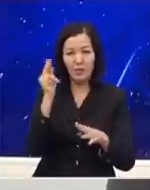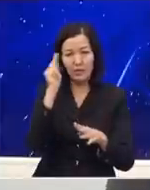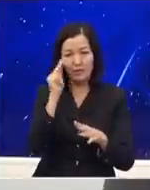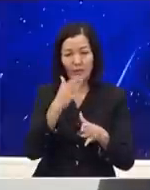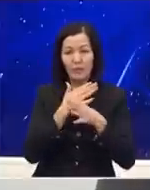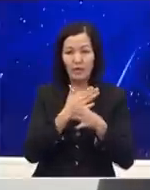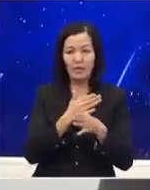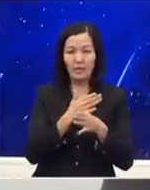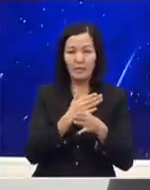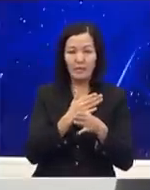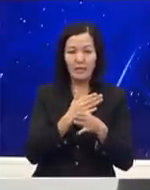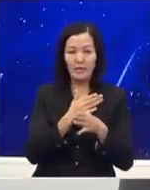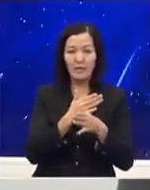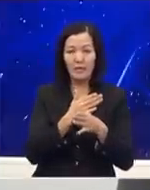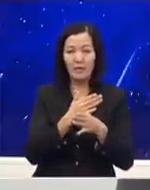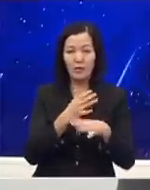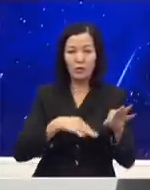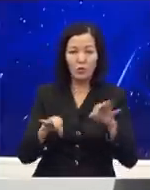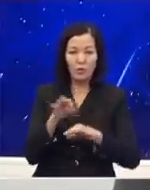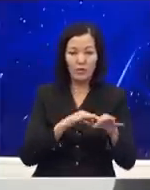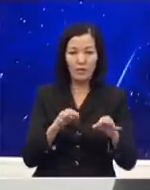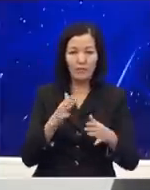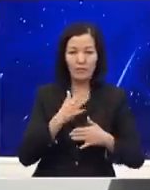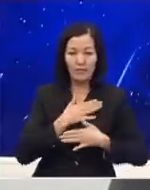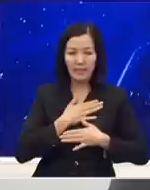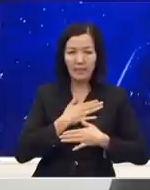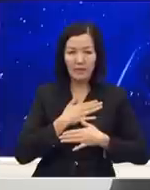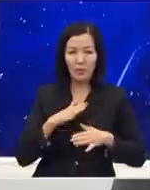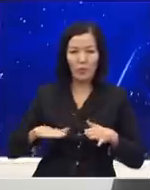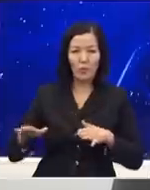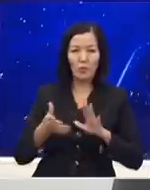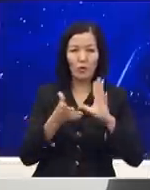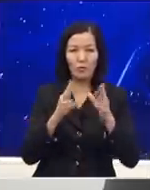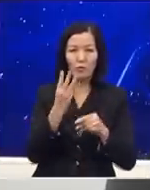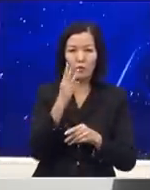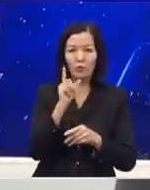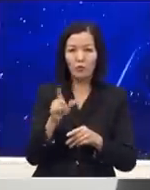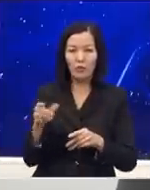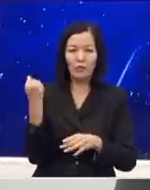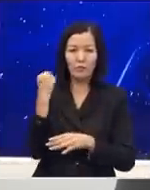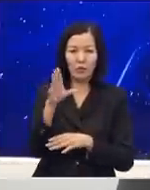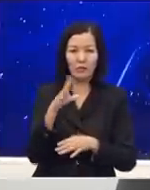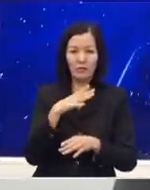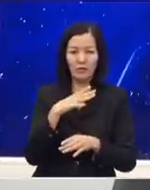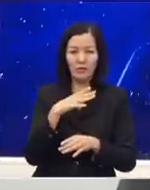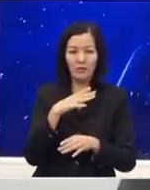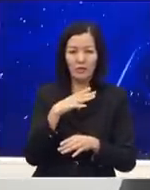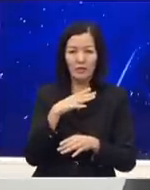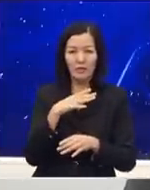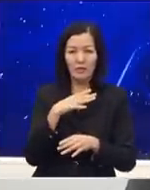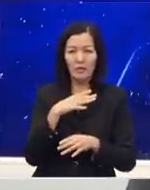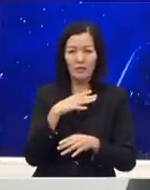білімділігінің арқасы шығар, өйткені осы жобадан біздің өңірден үш бірдей жүлдені алып кетіп отырмыз.